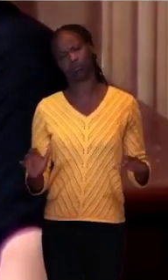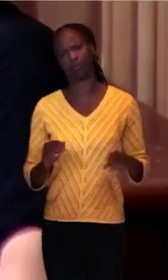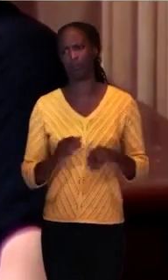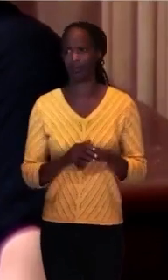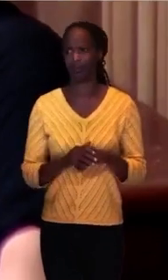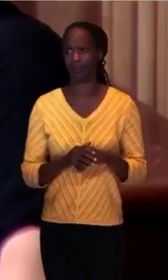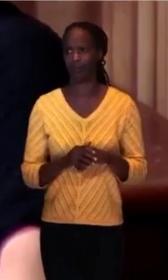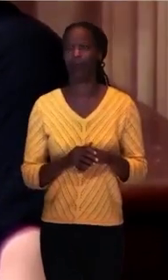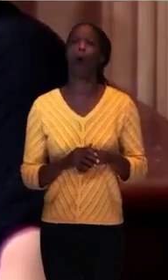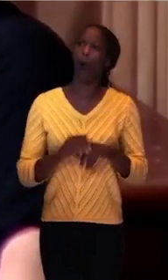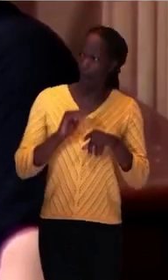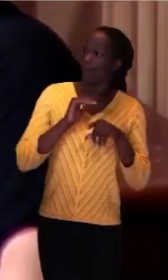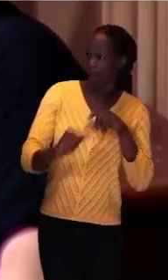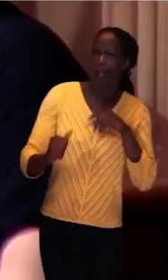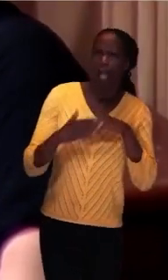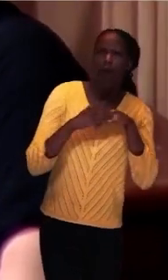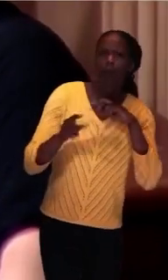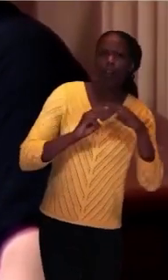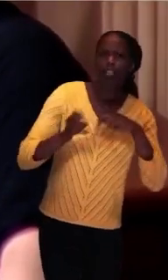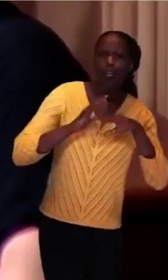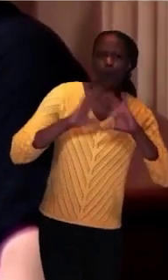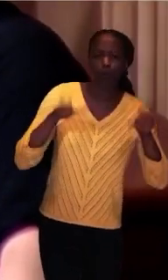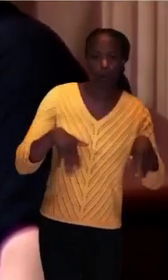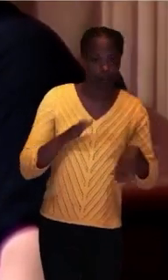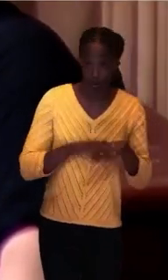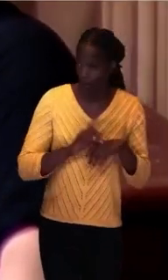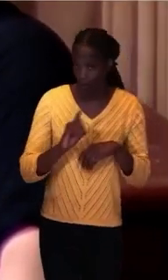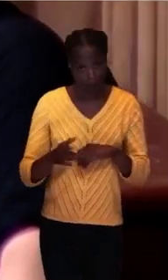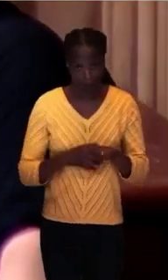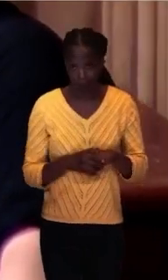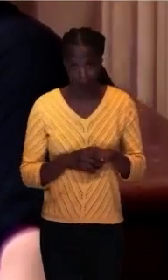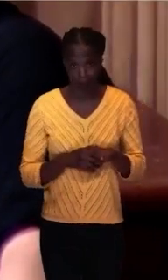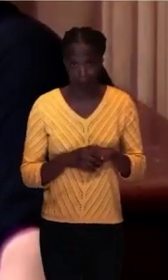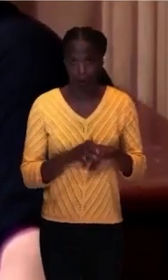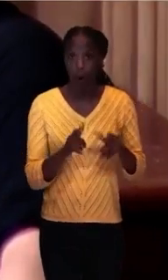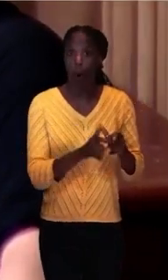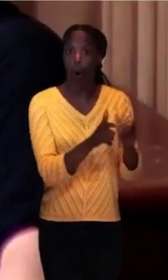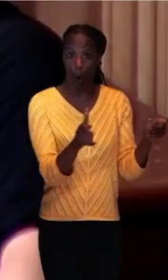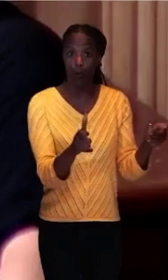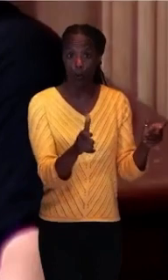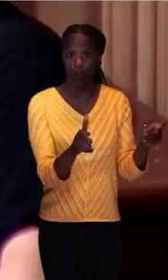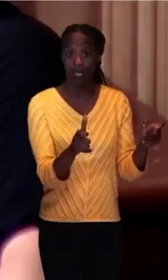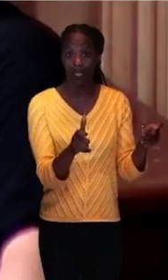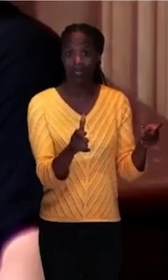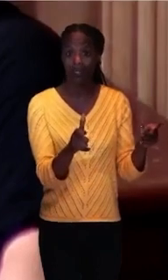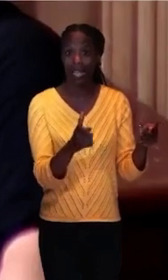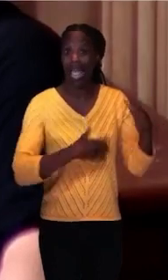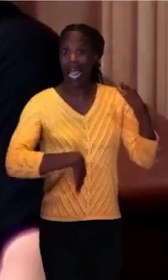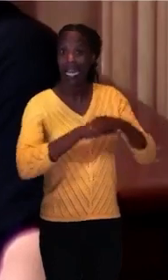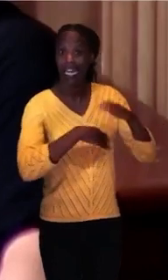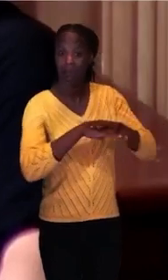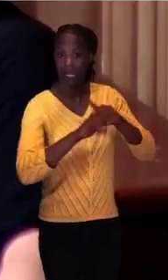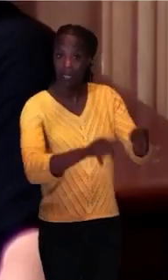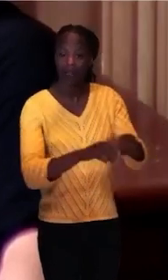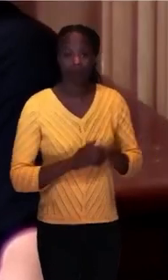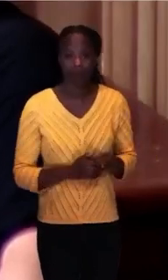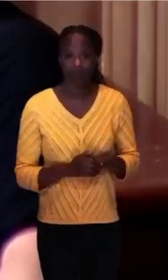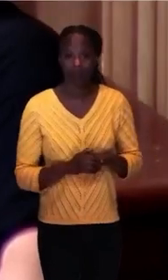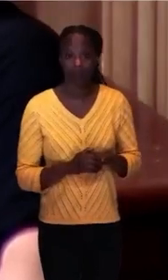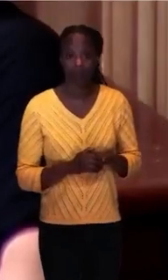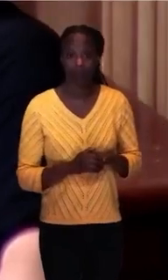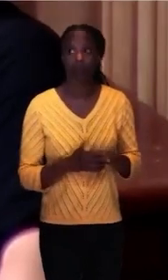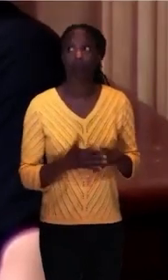des mobilités douces, en veux-tu, en voilà. Non, vous avez limité le nombre d'opérateurs présents sur la ville, le nombre de véhicules en circulation, que ce soit